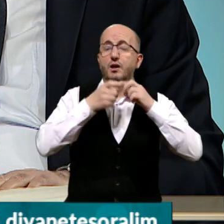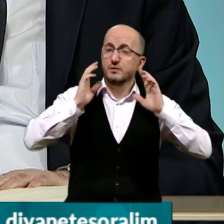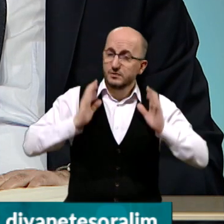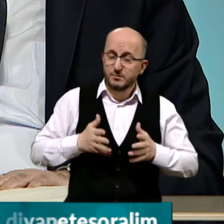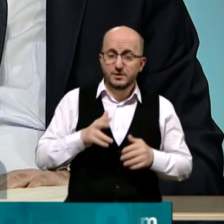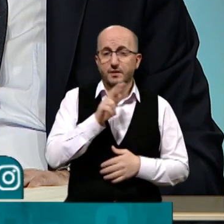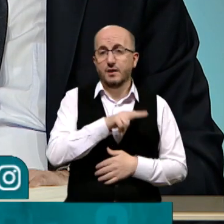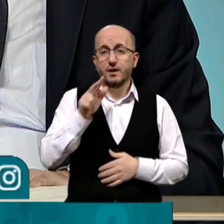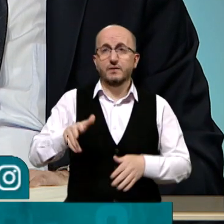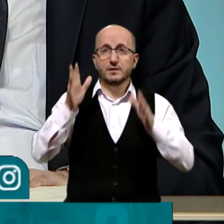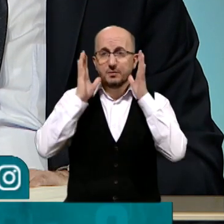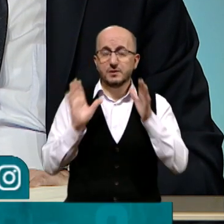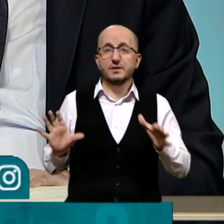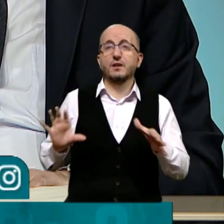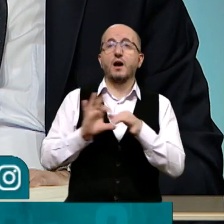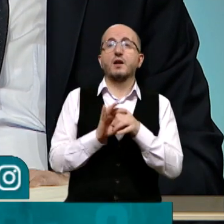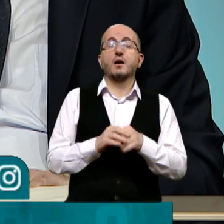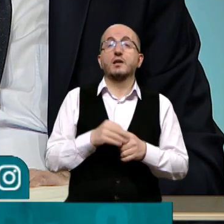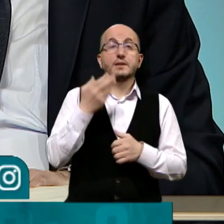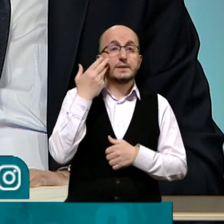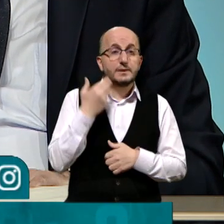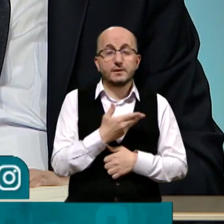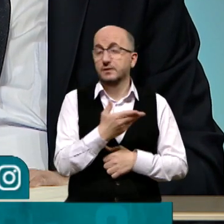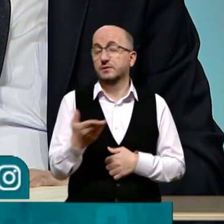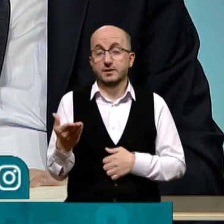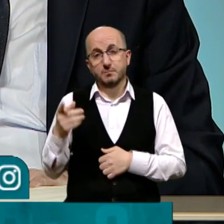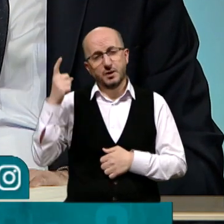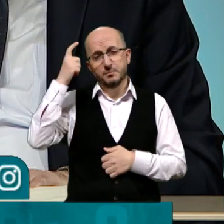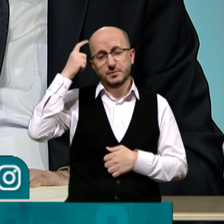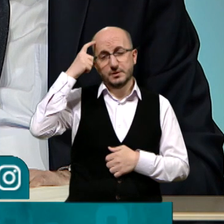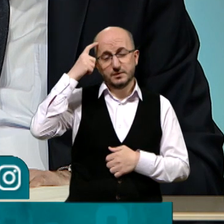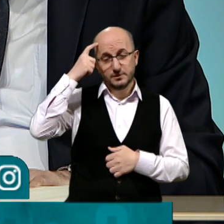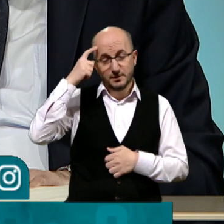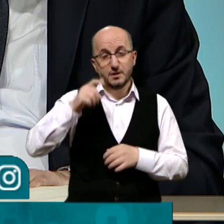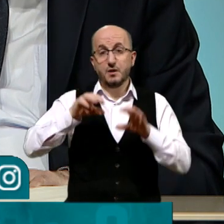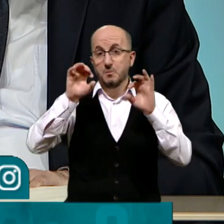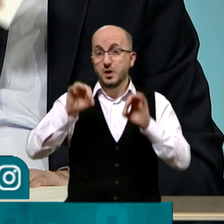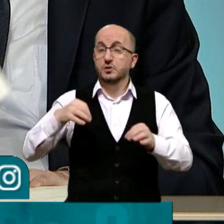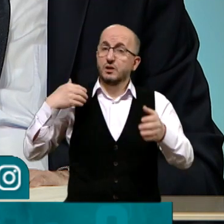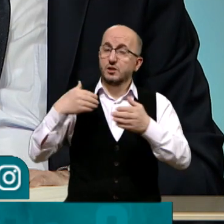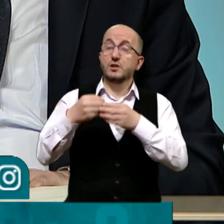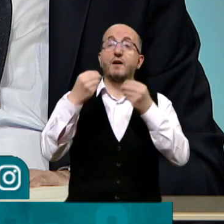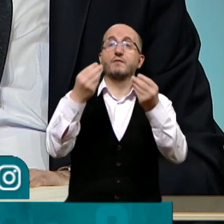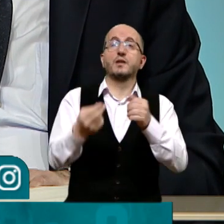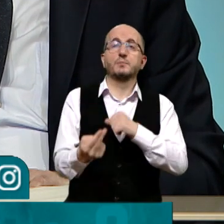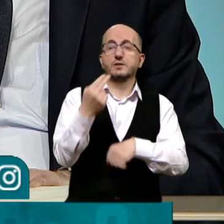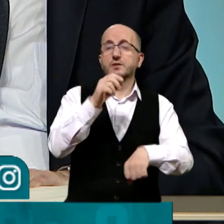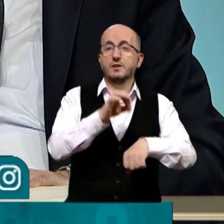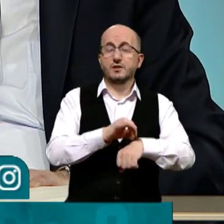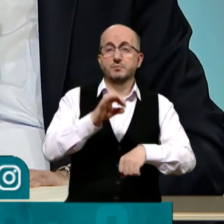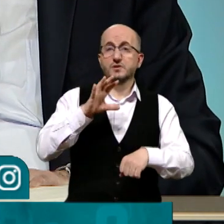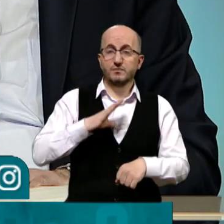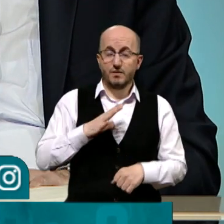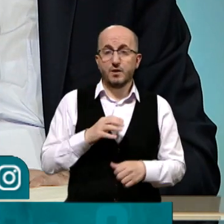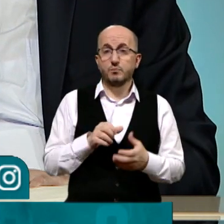Dilerseniz teravih namazıyla alakalı izleyicilerimize bir bilgi baştan aşağı verelim aşağı yukarı 7 dakika mı falan var